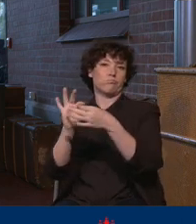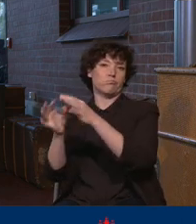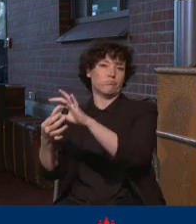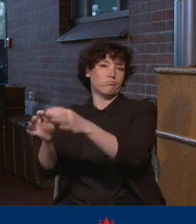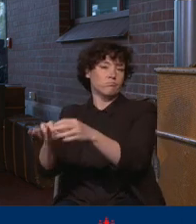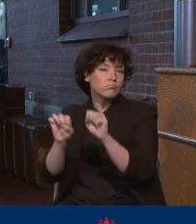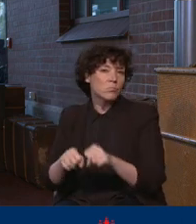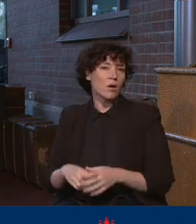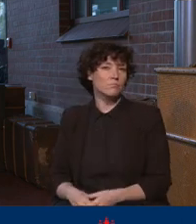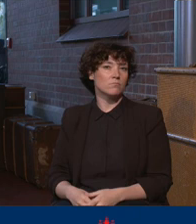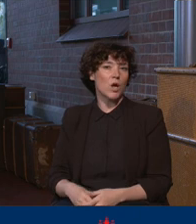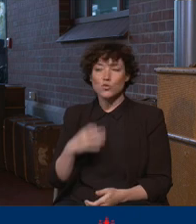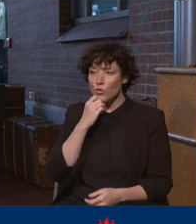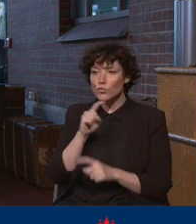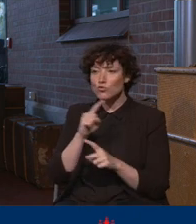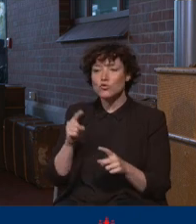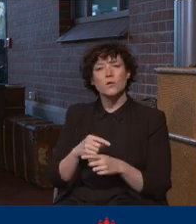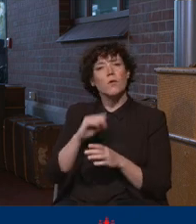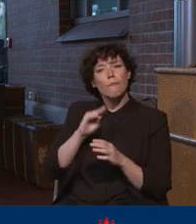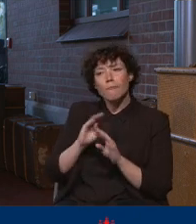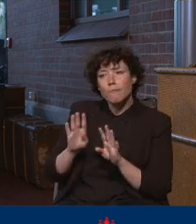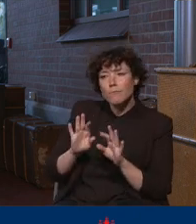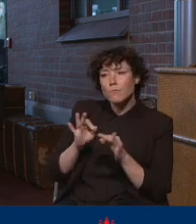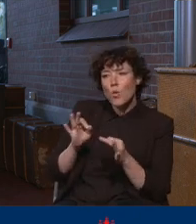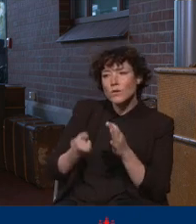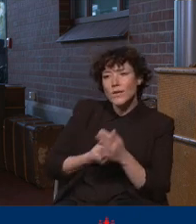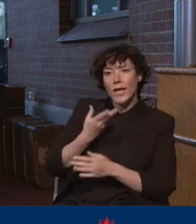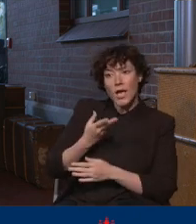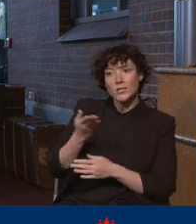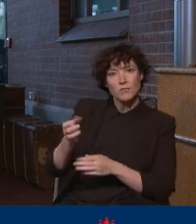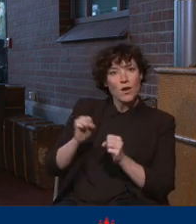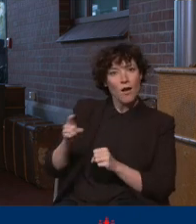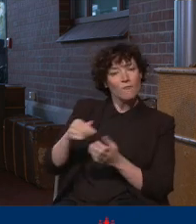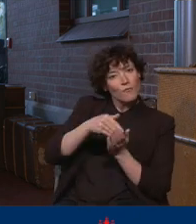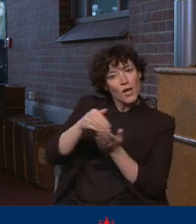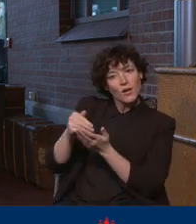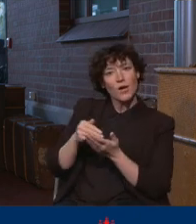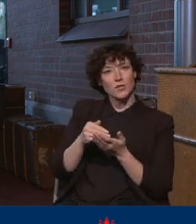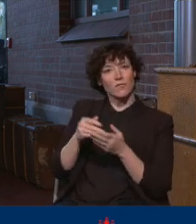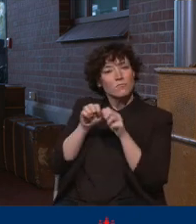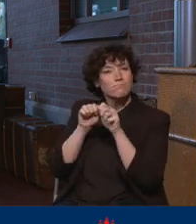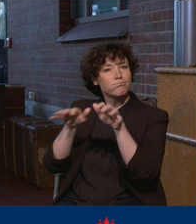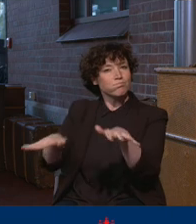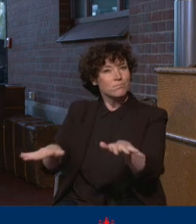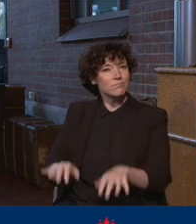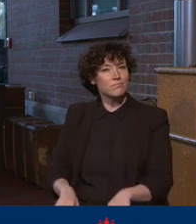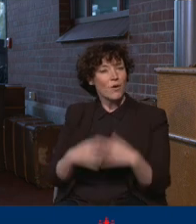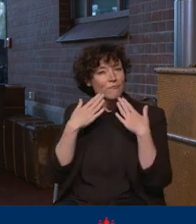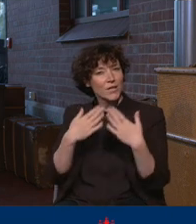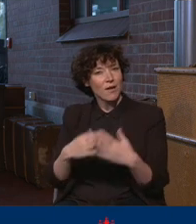niemanden davon abhalten wollen das auch kreativ weiter zu tragen vielen dank herr mag